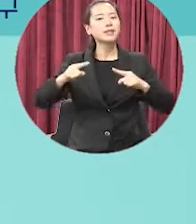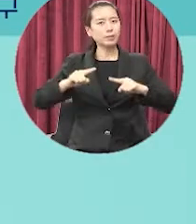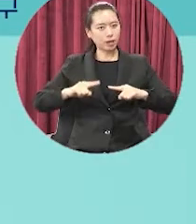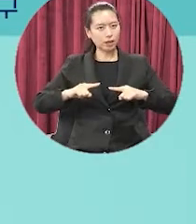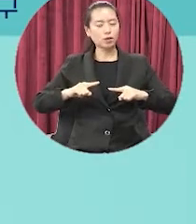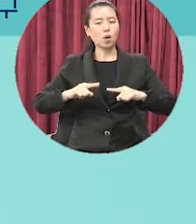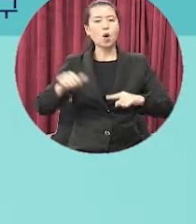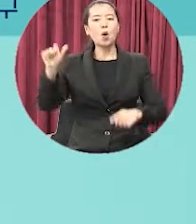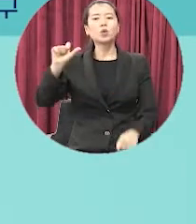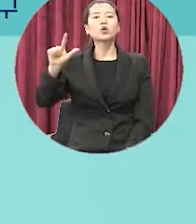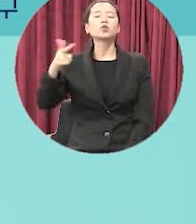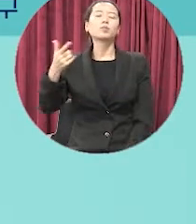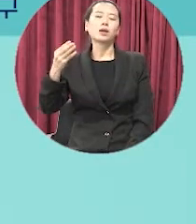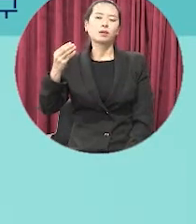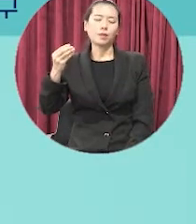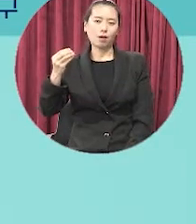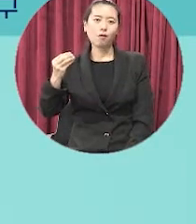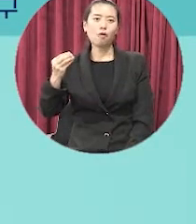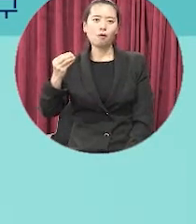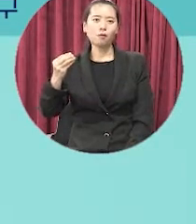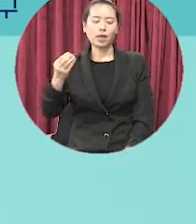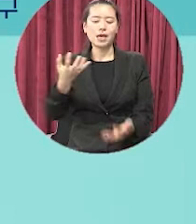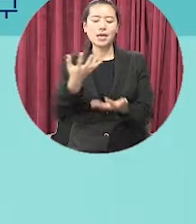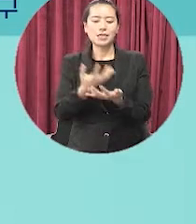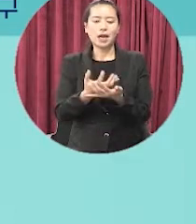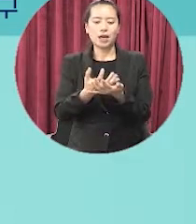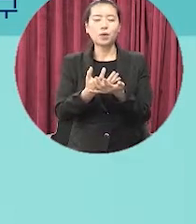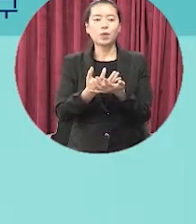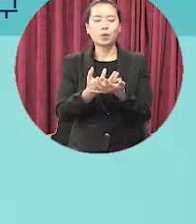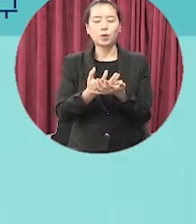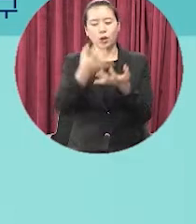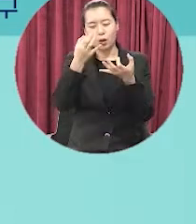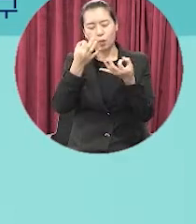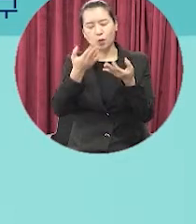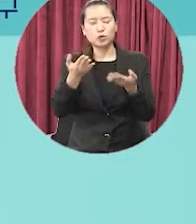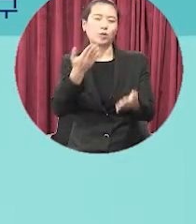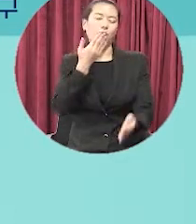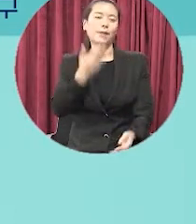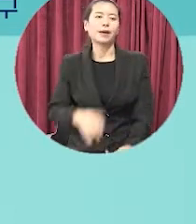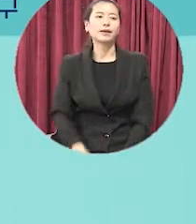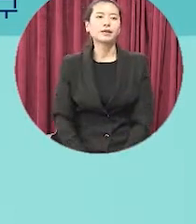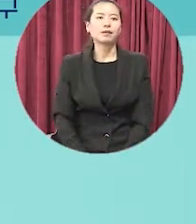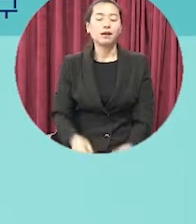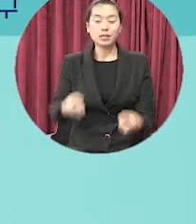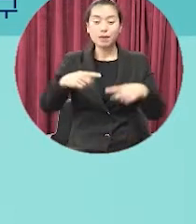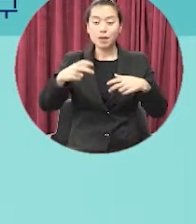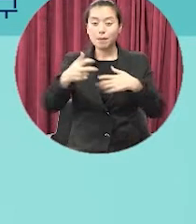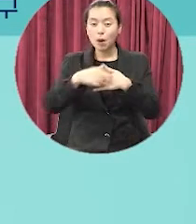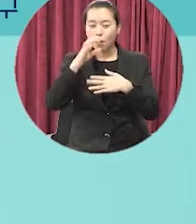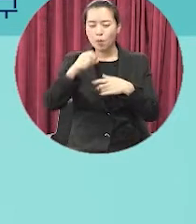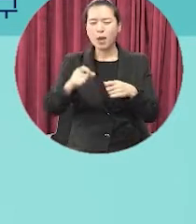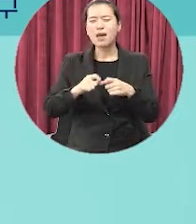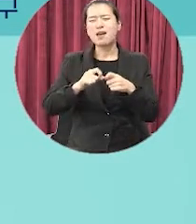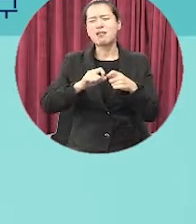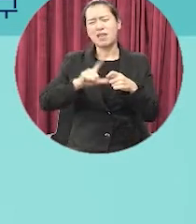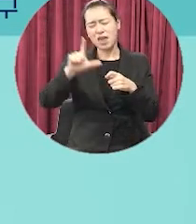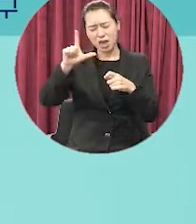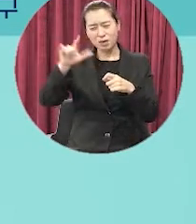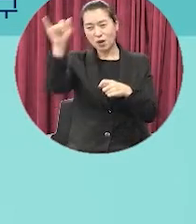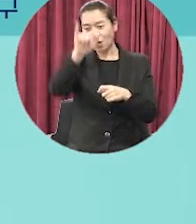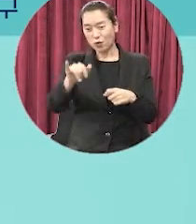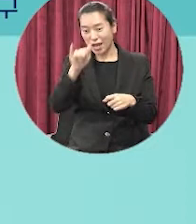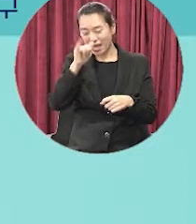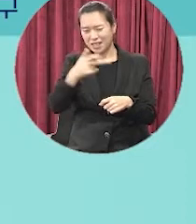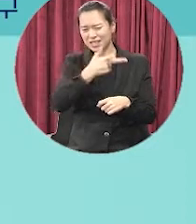5천 6백만 명의 10년치 자리가 cd 브 로 변환이 완료 됐습니다 참여하고 있는 병원을 보시면 거의 대부분의 대학병원 들은 전국에 걸쳐서 다